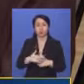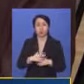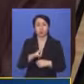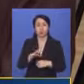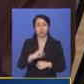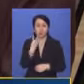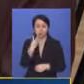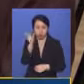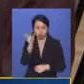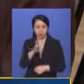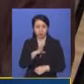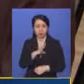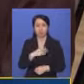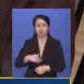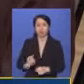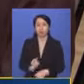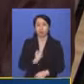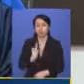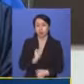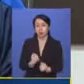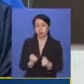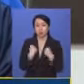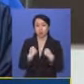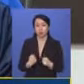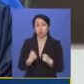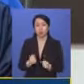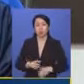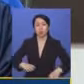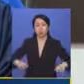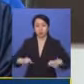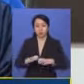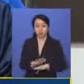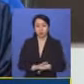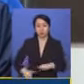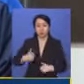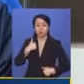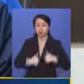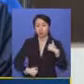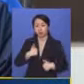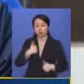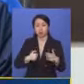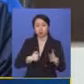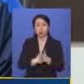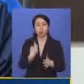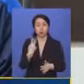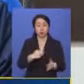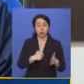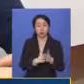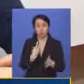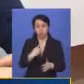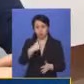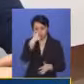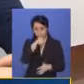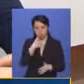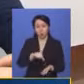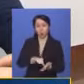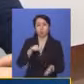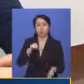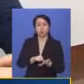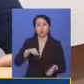представили 4 человека. Все мастера спорта. Входят в состав сборной нашей страны. В соревнованиях в категориях до 20 и до 23 лет